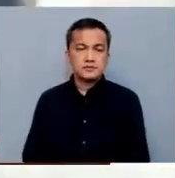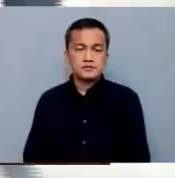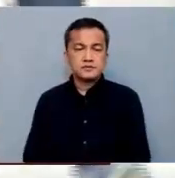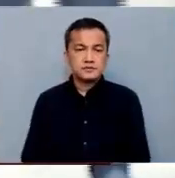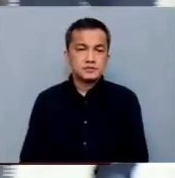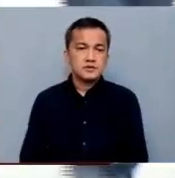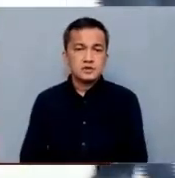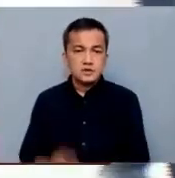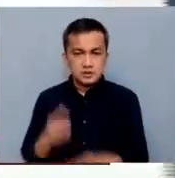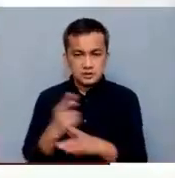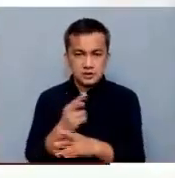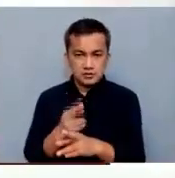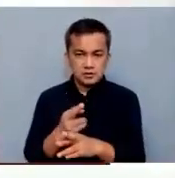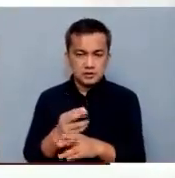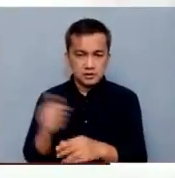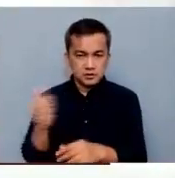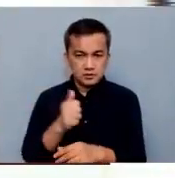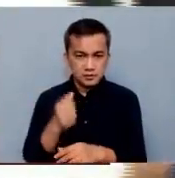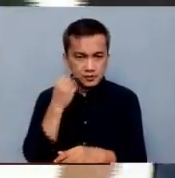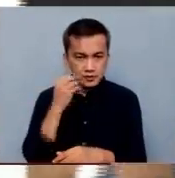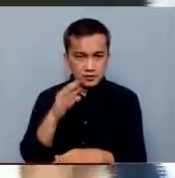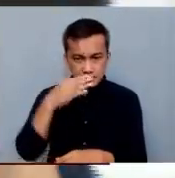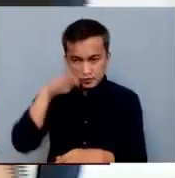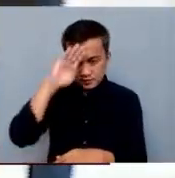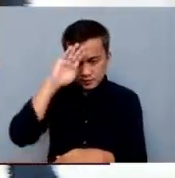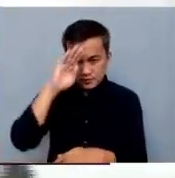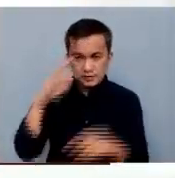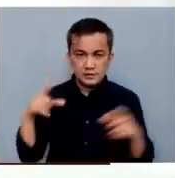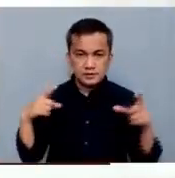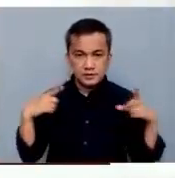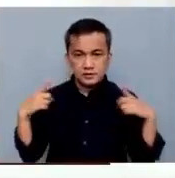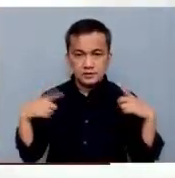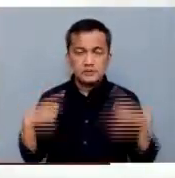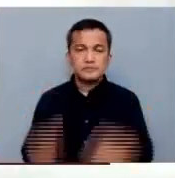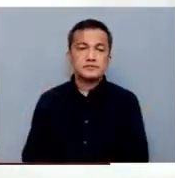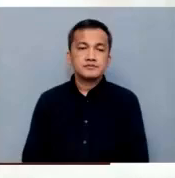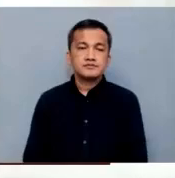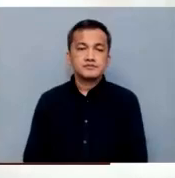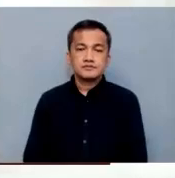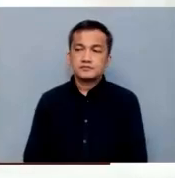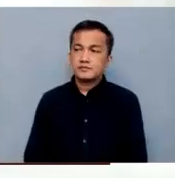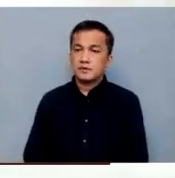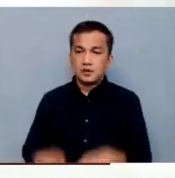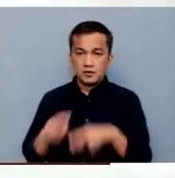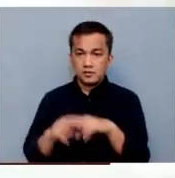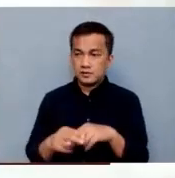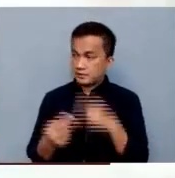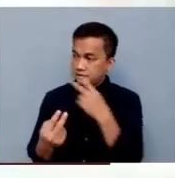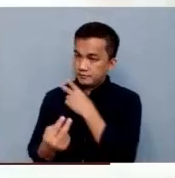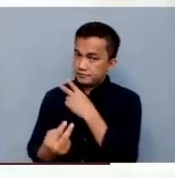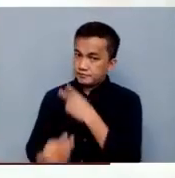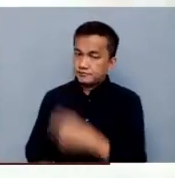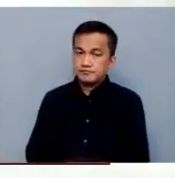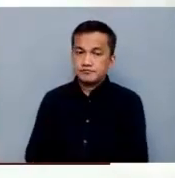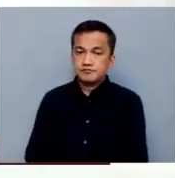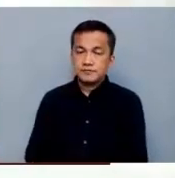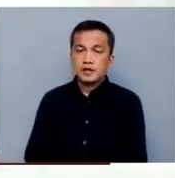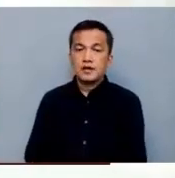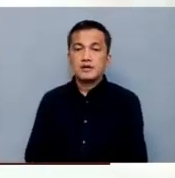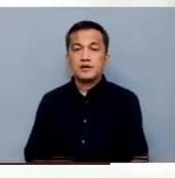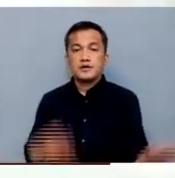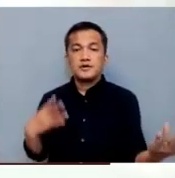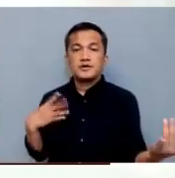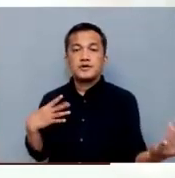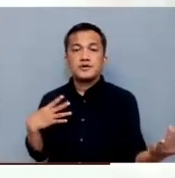na commuter pa uwi ng Cavite at Laguna. So yung mga nakaupo dyan, nakikita mo sa aking likuran, naghihintay na lang sila to